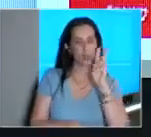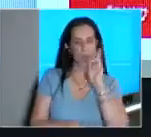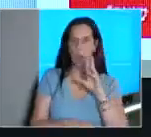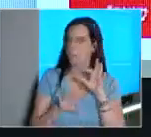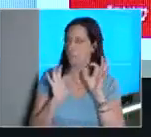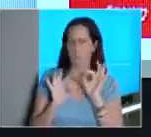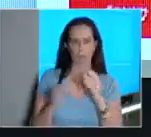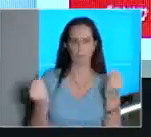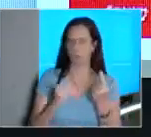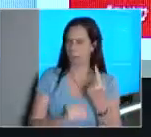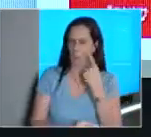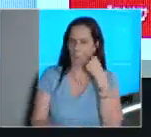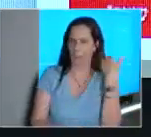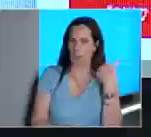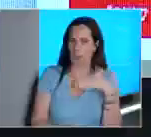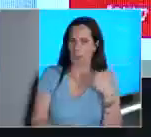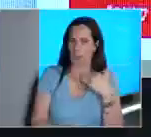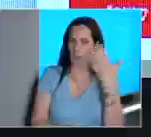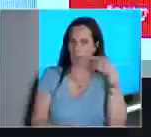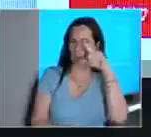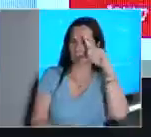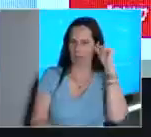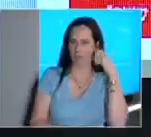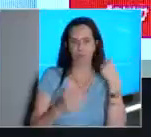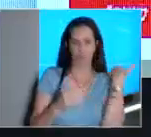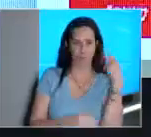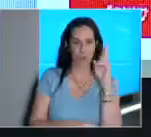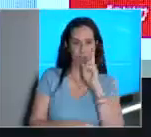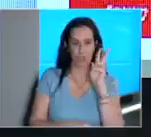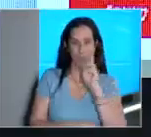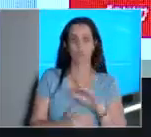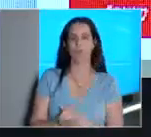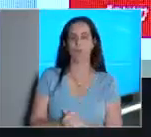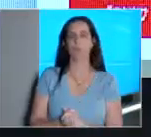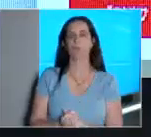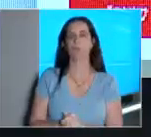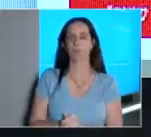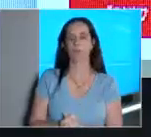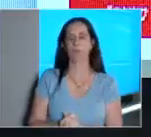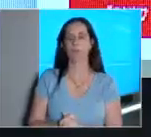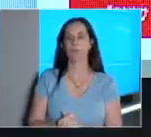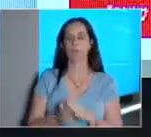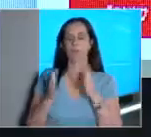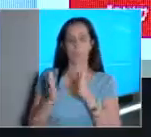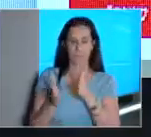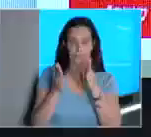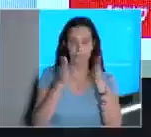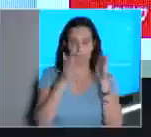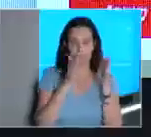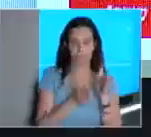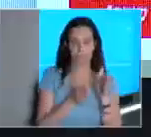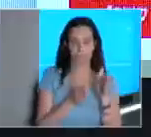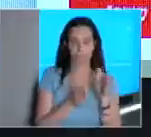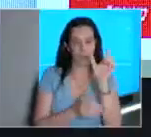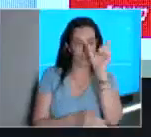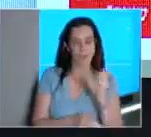בהחלט אירוע מרשים שהיה בתל אביב בסוף השבוע. ולידו, ליד הידיעה הזאת על מצעד הגאווה, גם